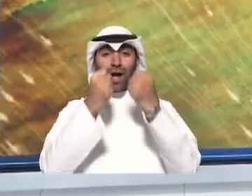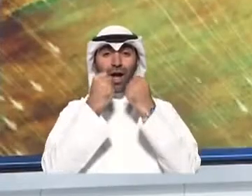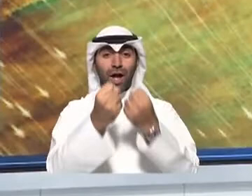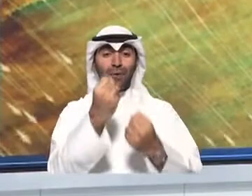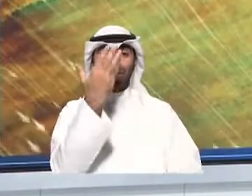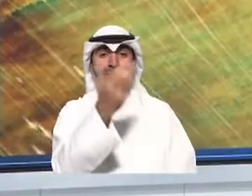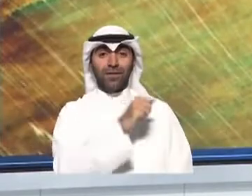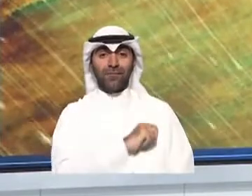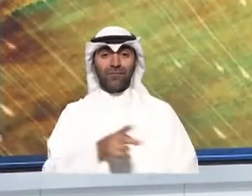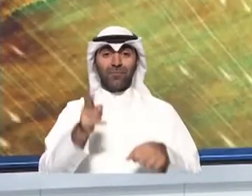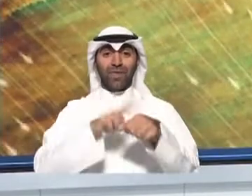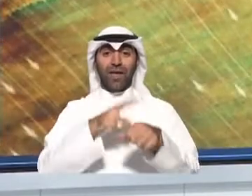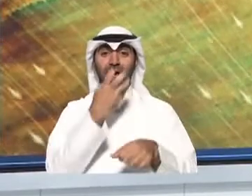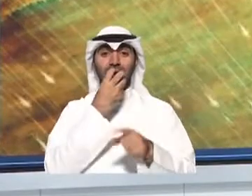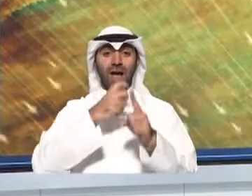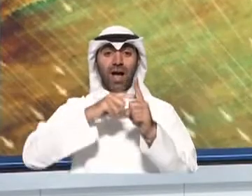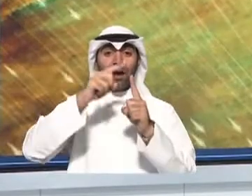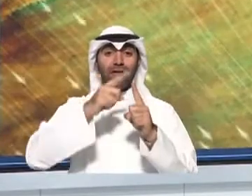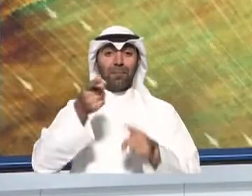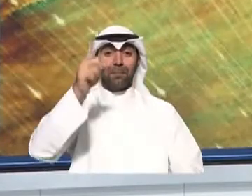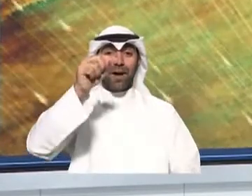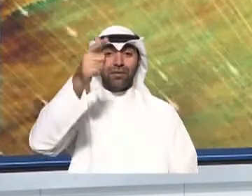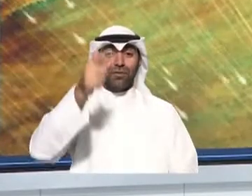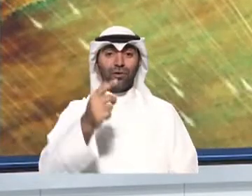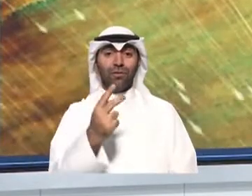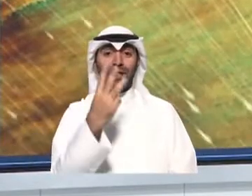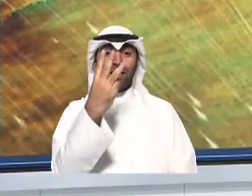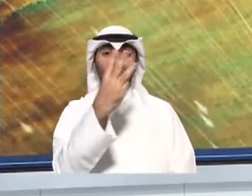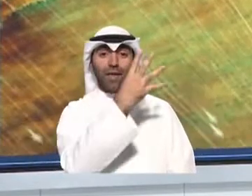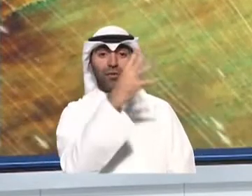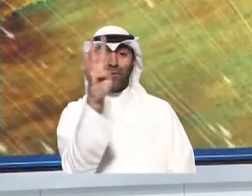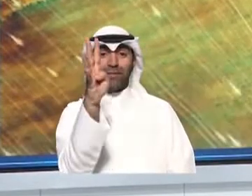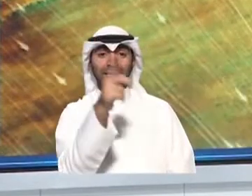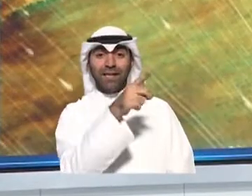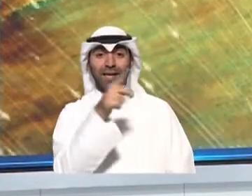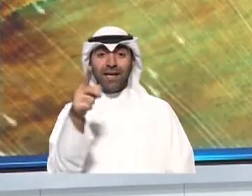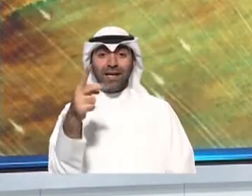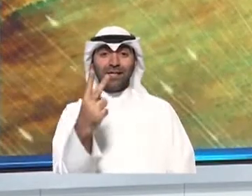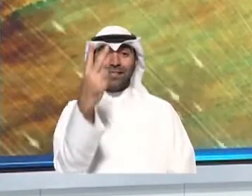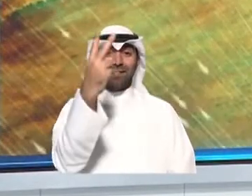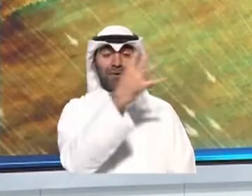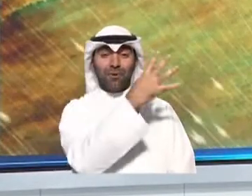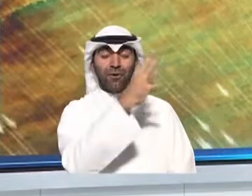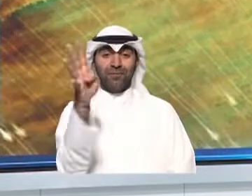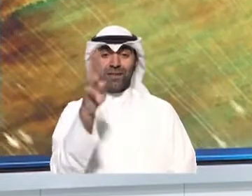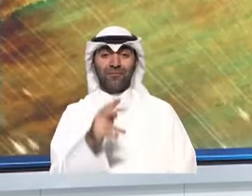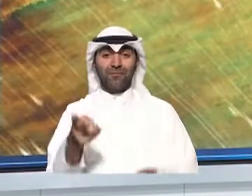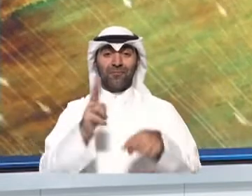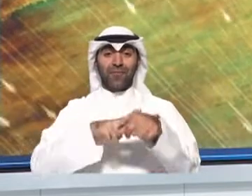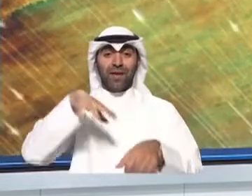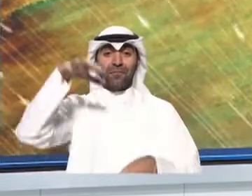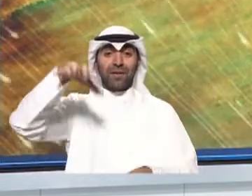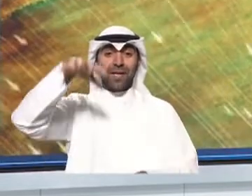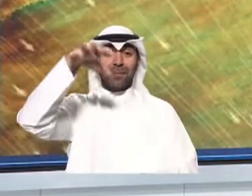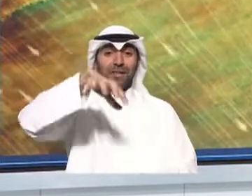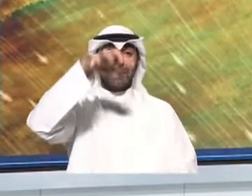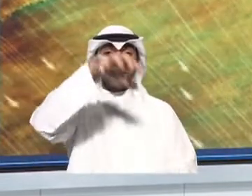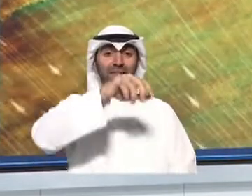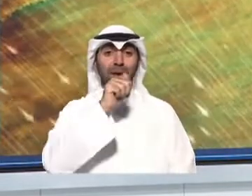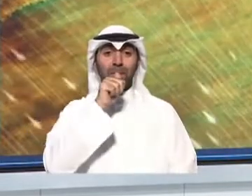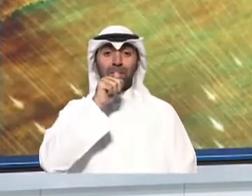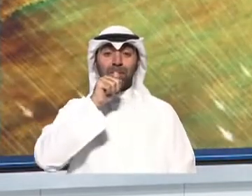بين 43 إلى 47 درجة مئوية، وتنخفض طبعا نوعا ما عن هذه المعدلات على بعض المناطق الساحلية وداخل